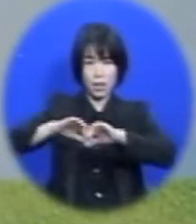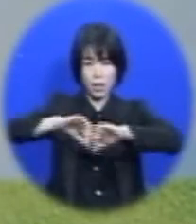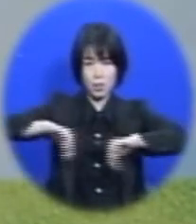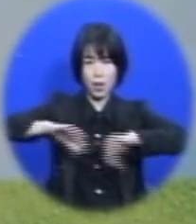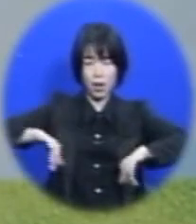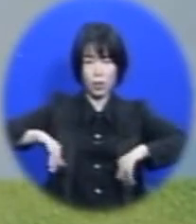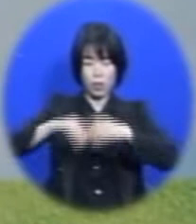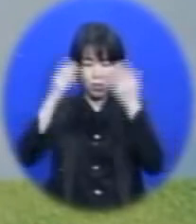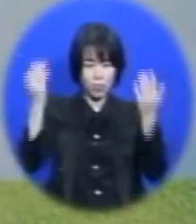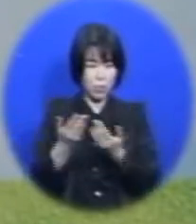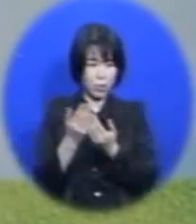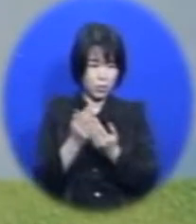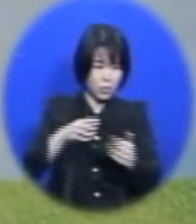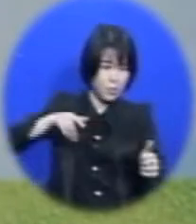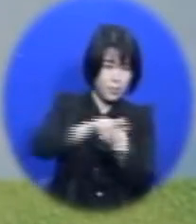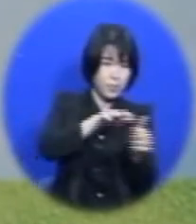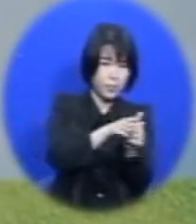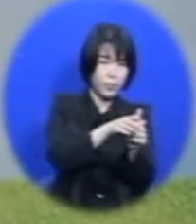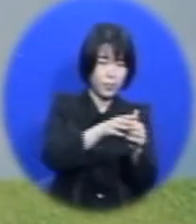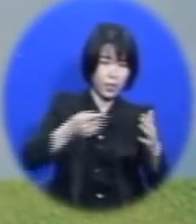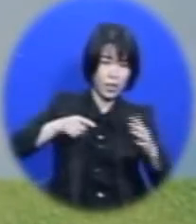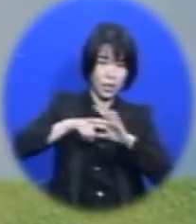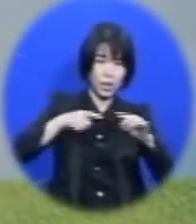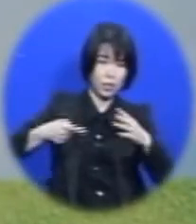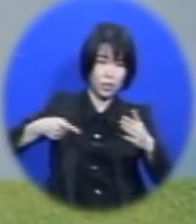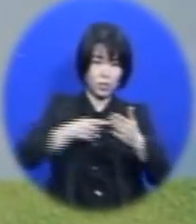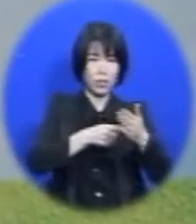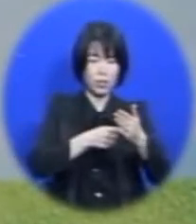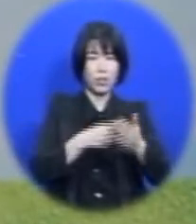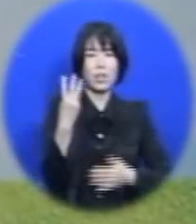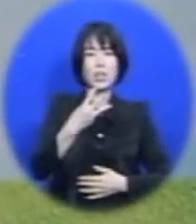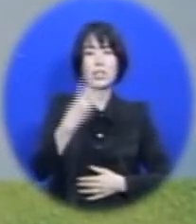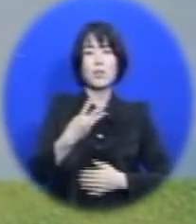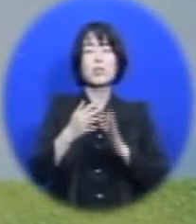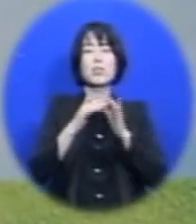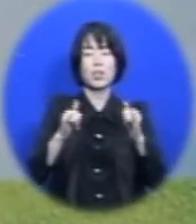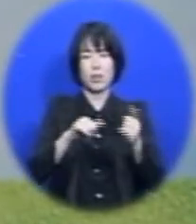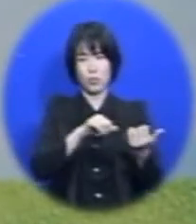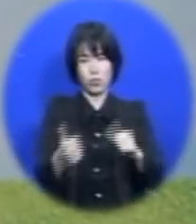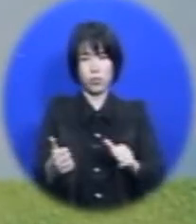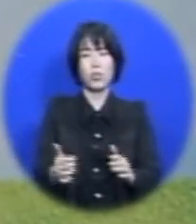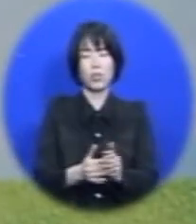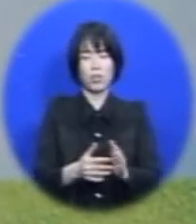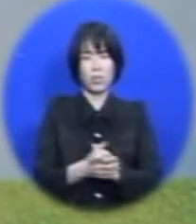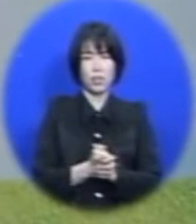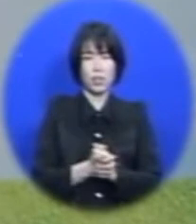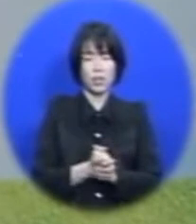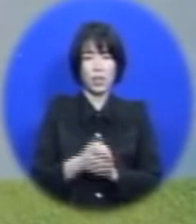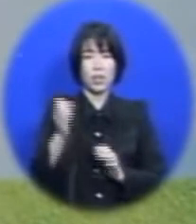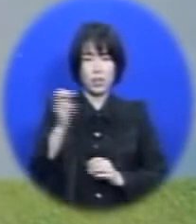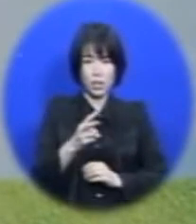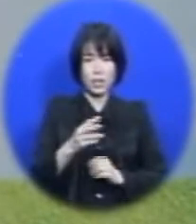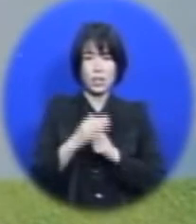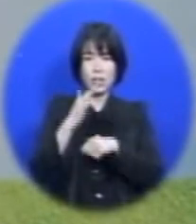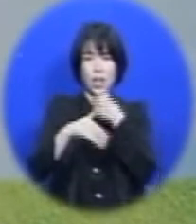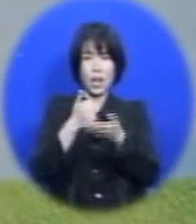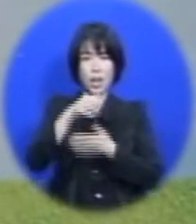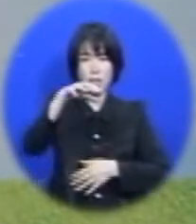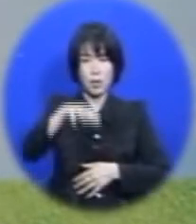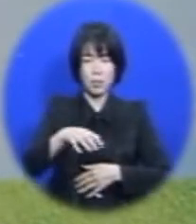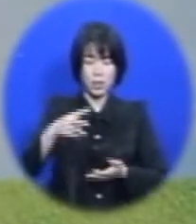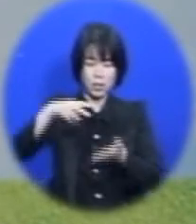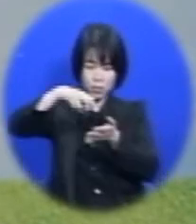그냥 닥치는 대로 이스라엘 백성들을 찔러 죽였어요. 3,000명이나 죽였습니다. 그리고 하나님 앞에 가서 무릎을 꿇고